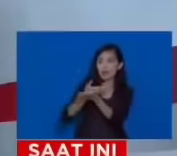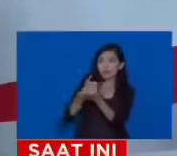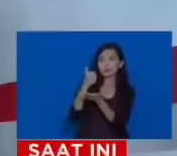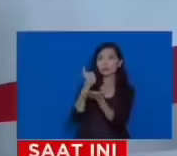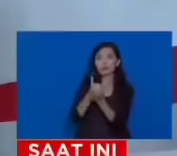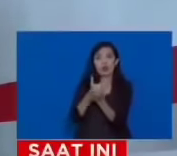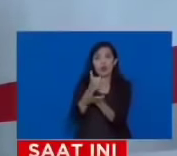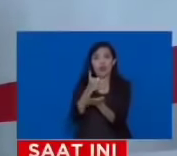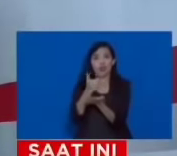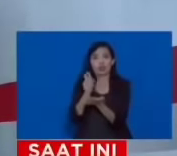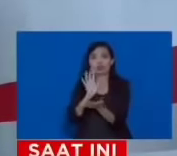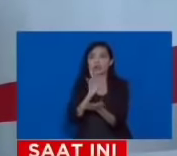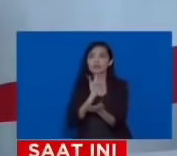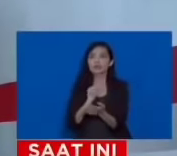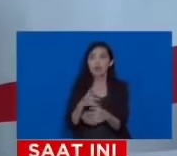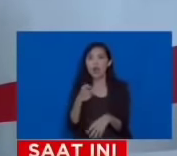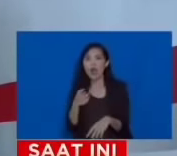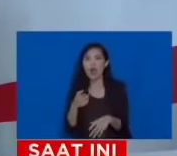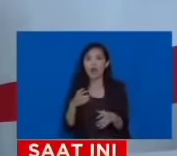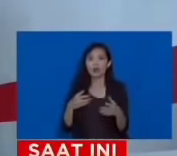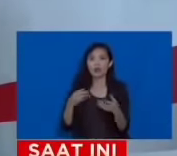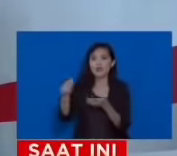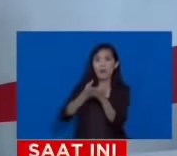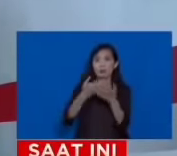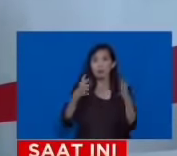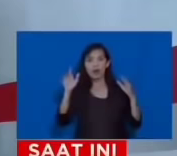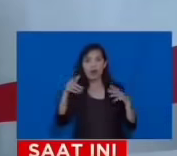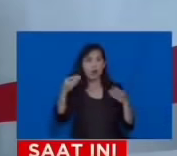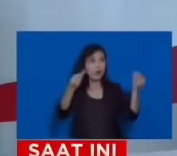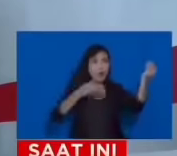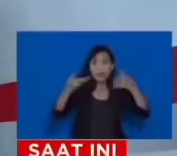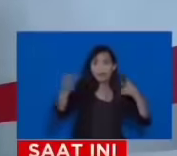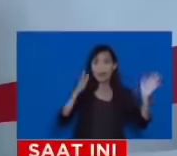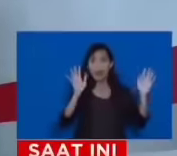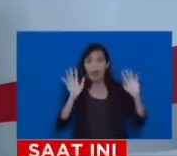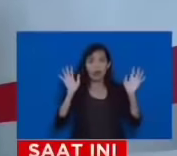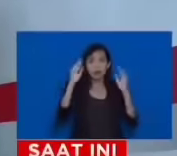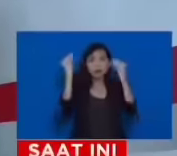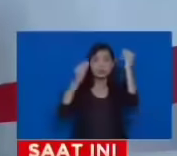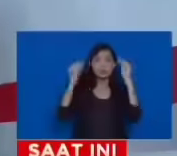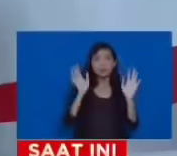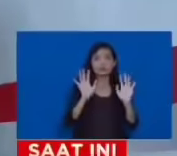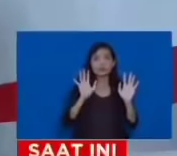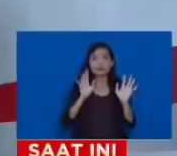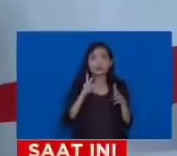sehingga kita tidak lagi terbawa pada kesimpang siuran berita yang tidak perlu.